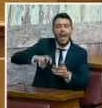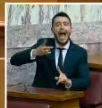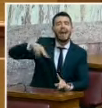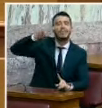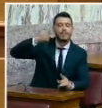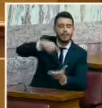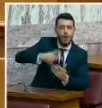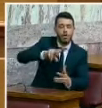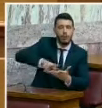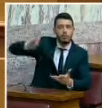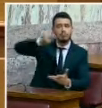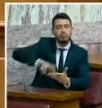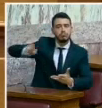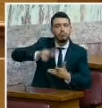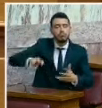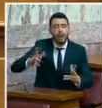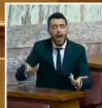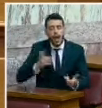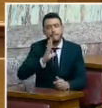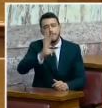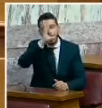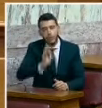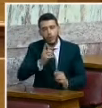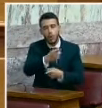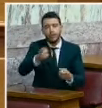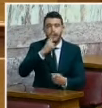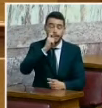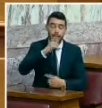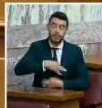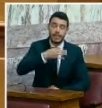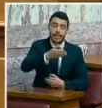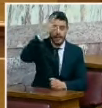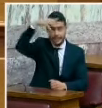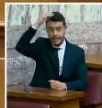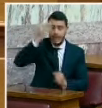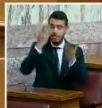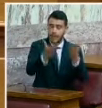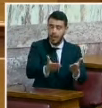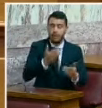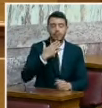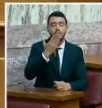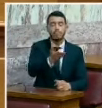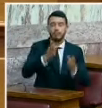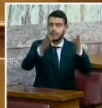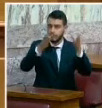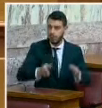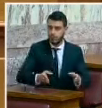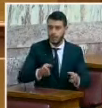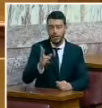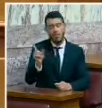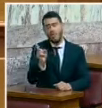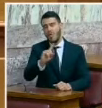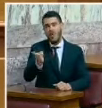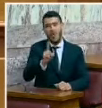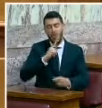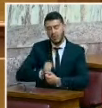Άρα, η πραγματικότητα, κύριε Τσίπρα, είναι ότι είστε εδώ πέρα όχι για τους πιο αδύναμους,